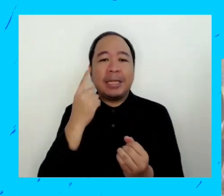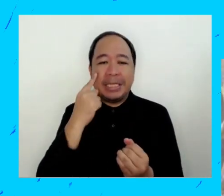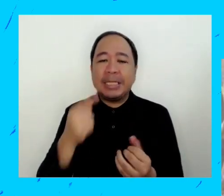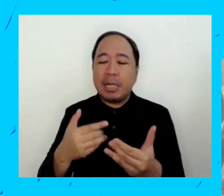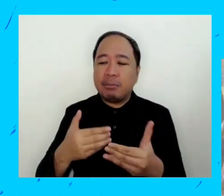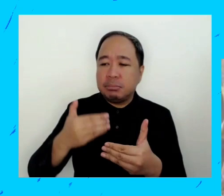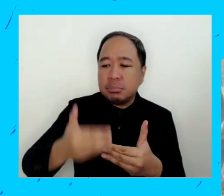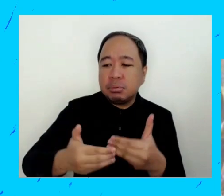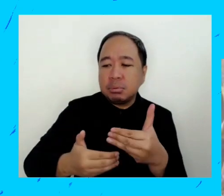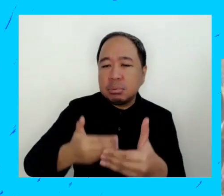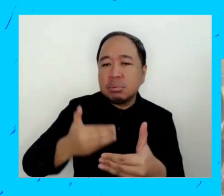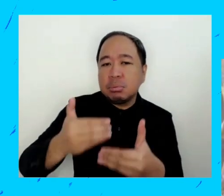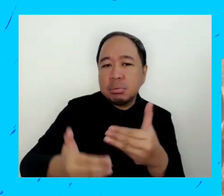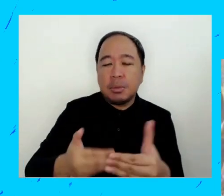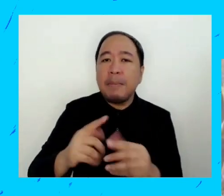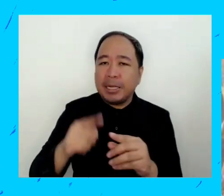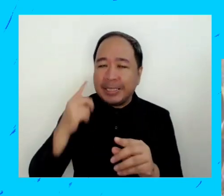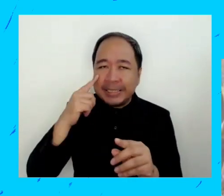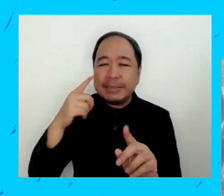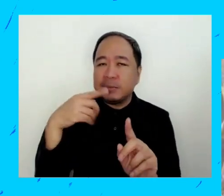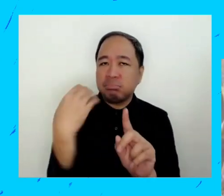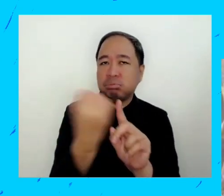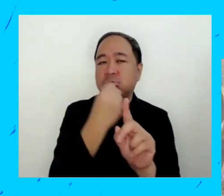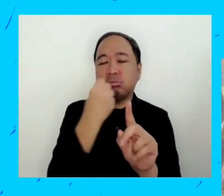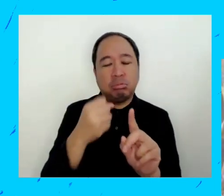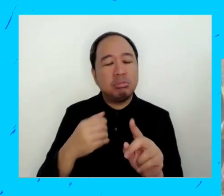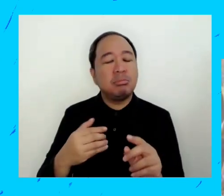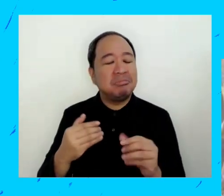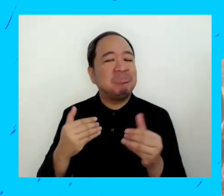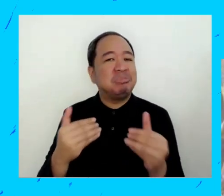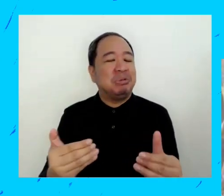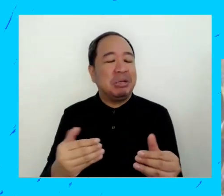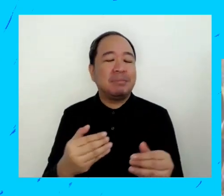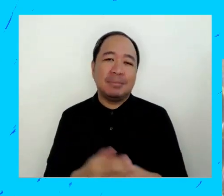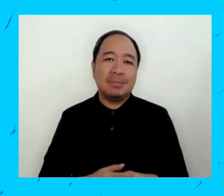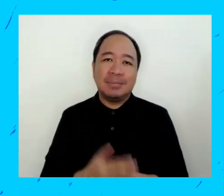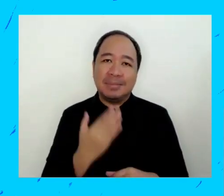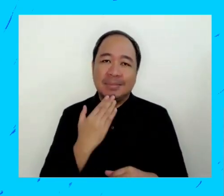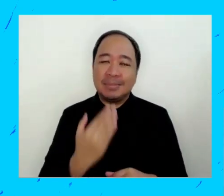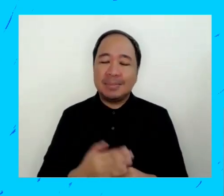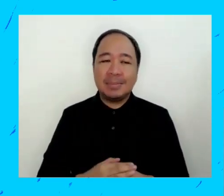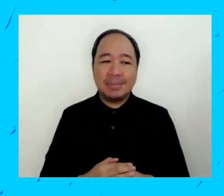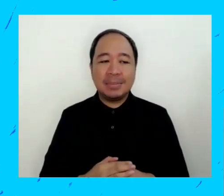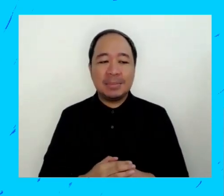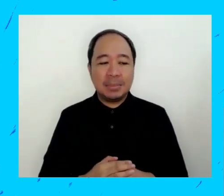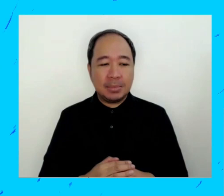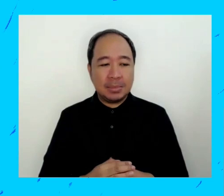Et je crois que de cette façon, nous arrivons à commencer à couvrir.